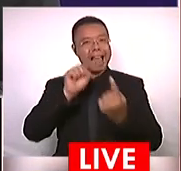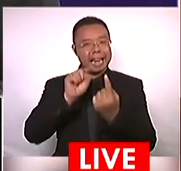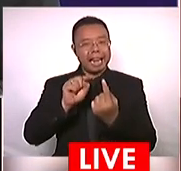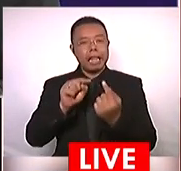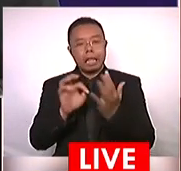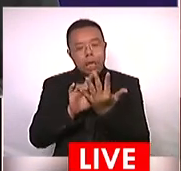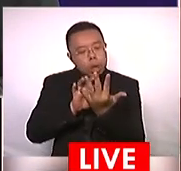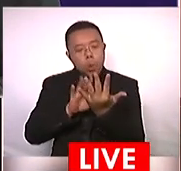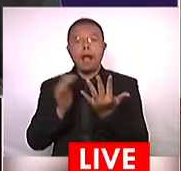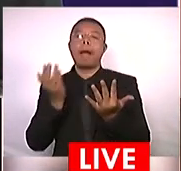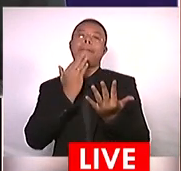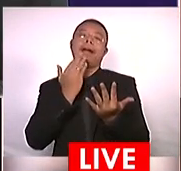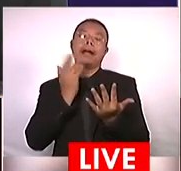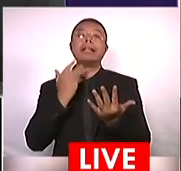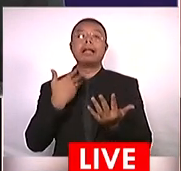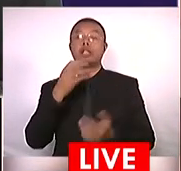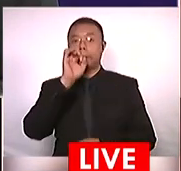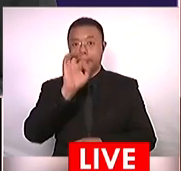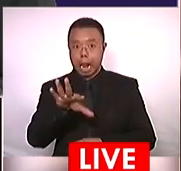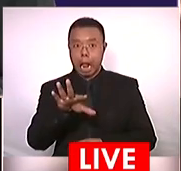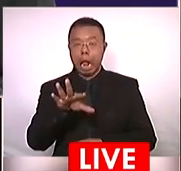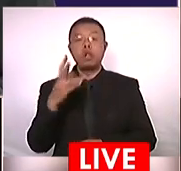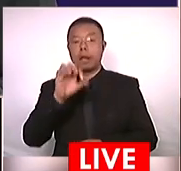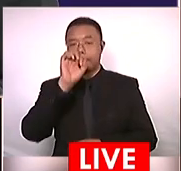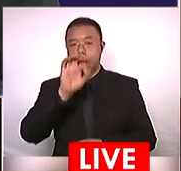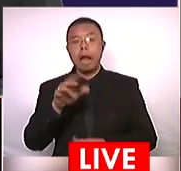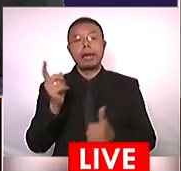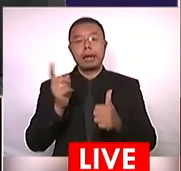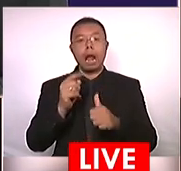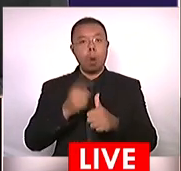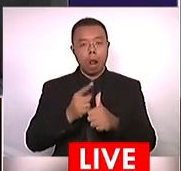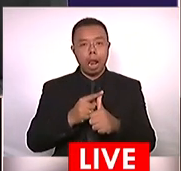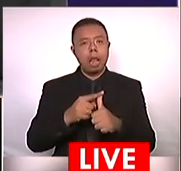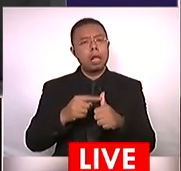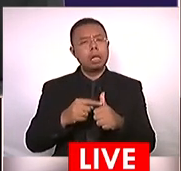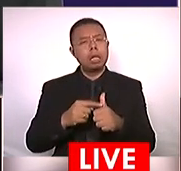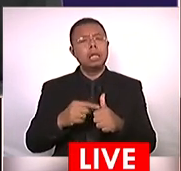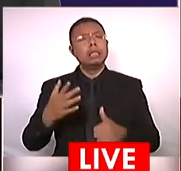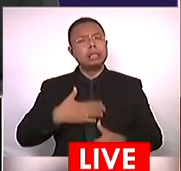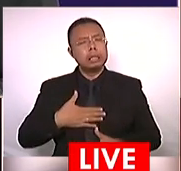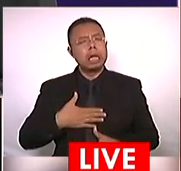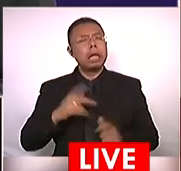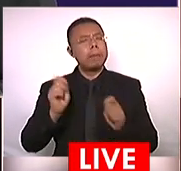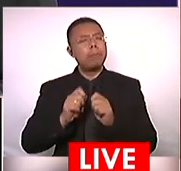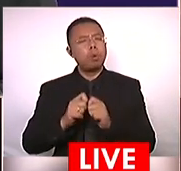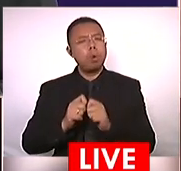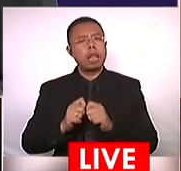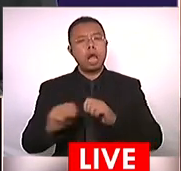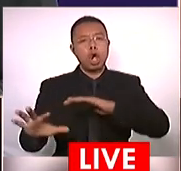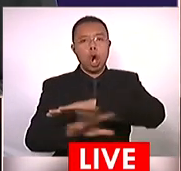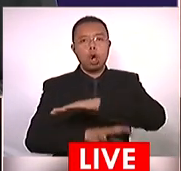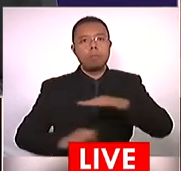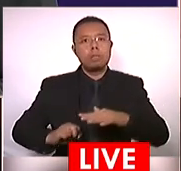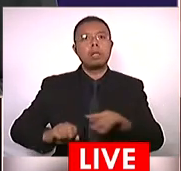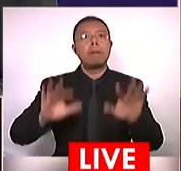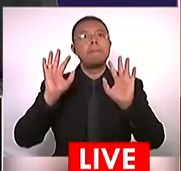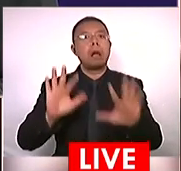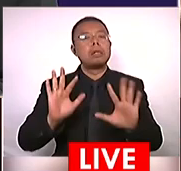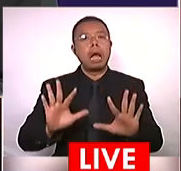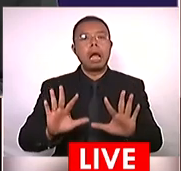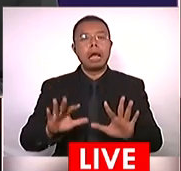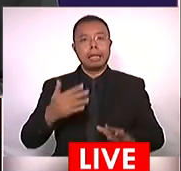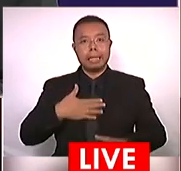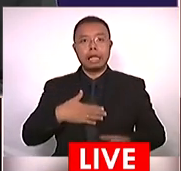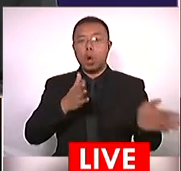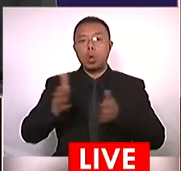itungunnya mudah Tadi saya sudah sebut di di di pertama betapa saya menyelamatkan korupsi yang diurus kantor